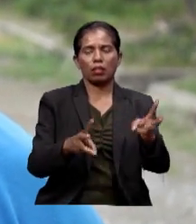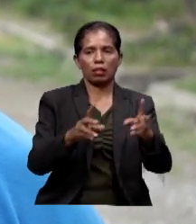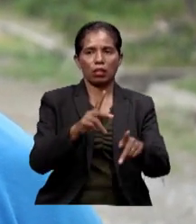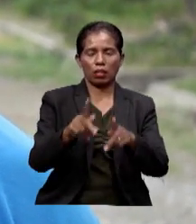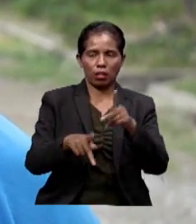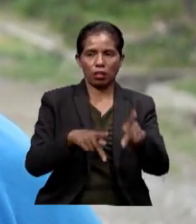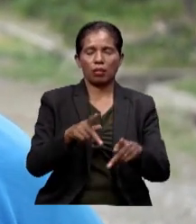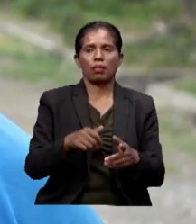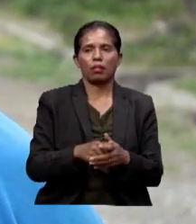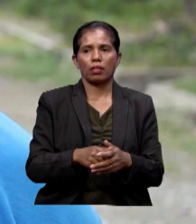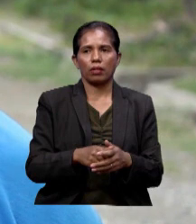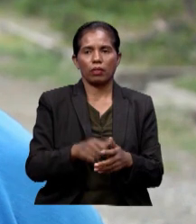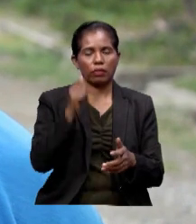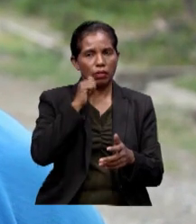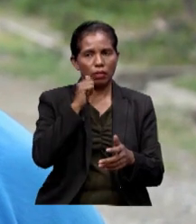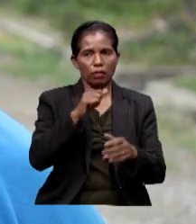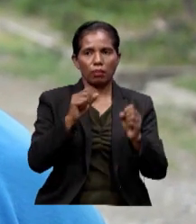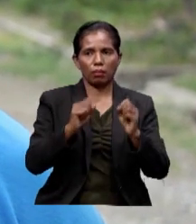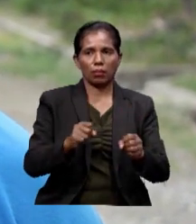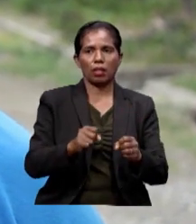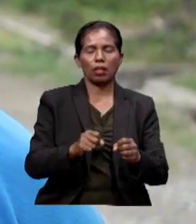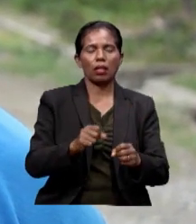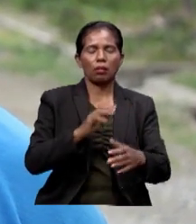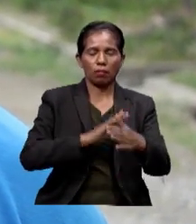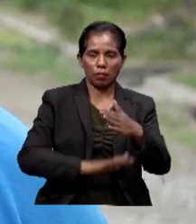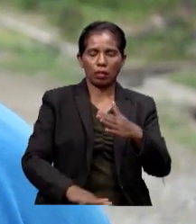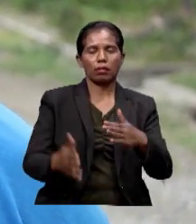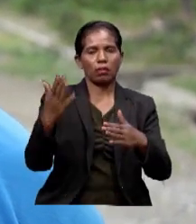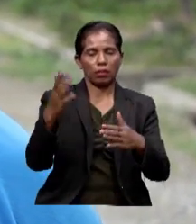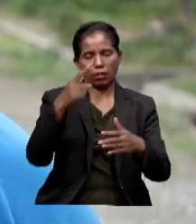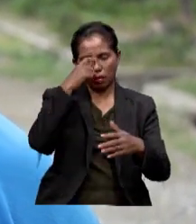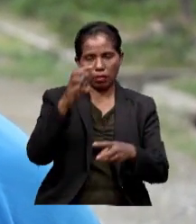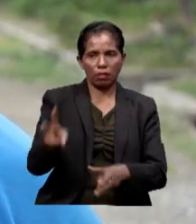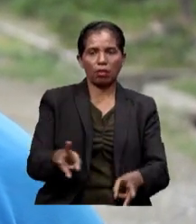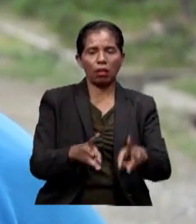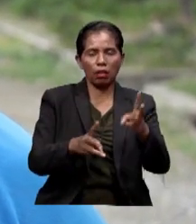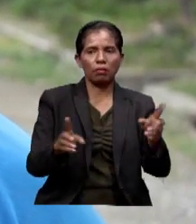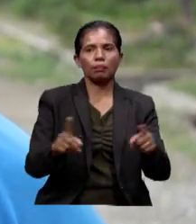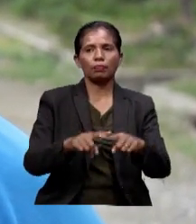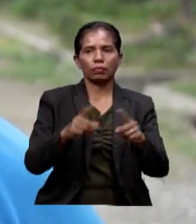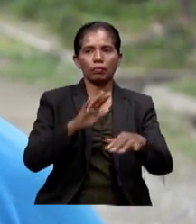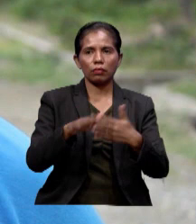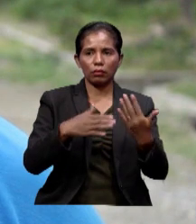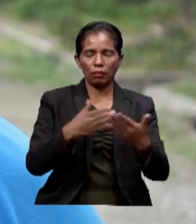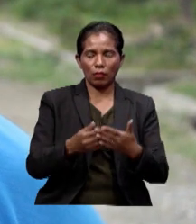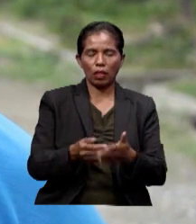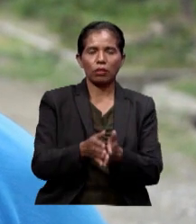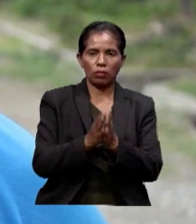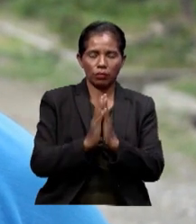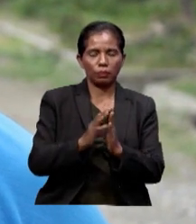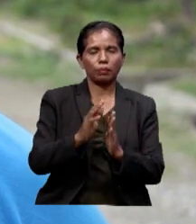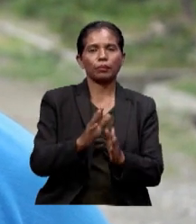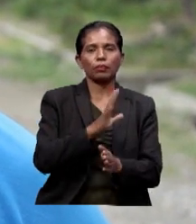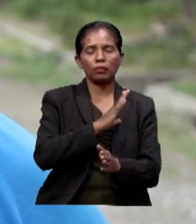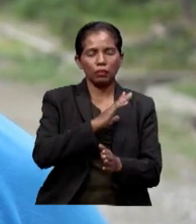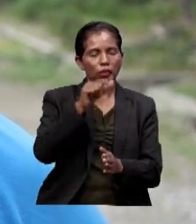gatu feto karmos bele a horis kera sina wata estrada con sa maibe. Pues en hotu depende ba governo ho